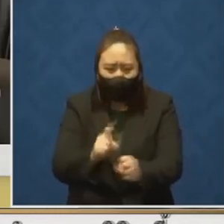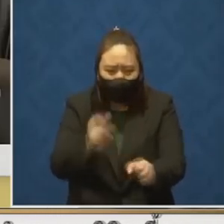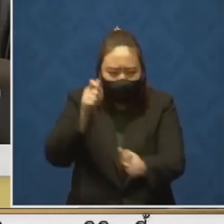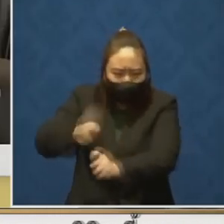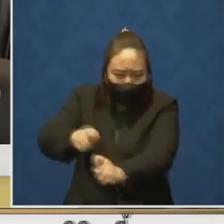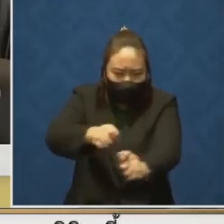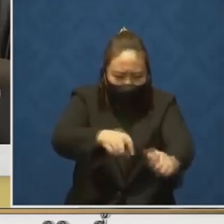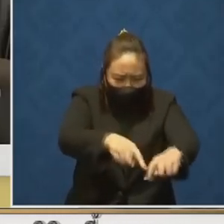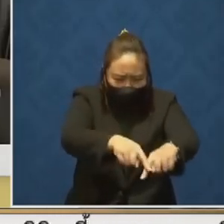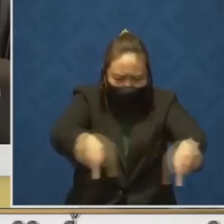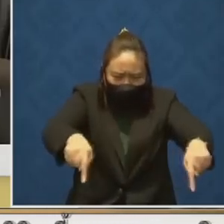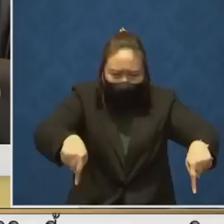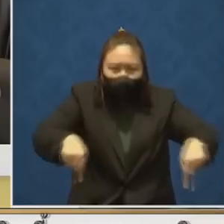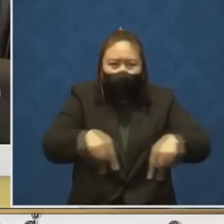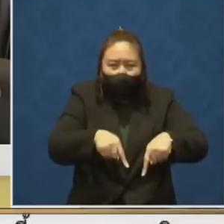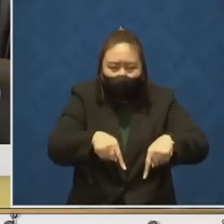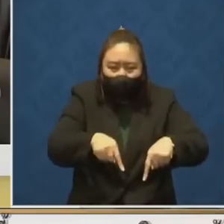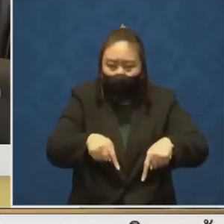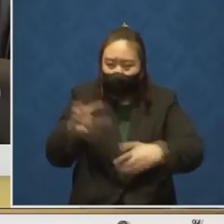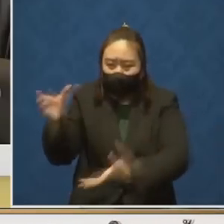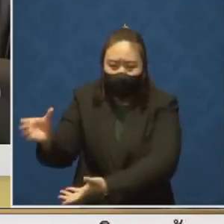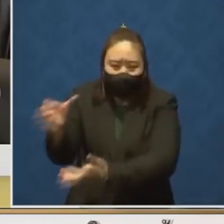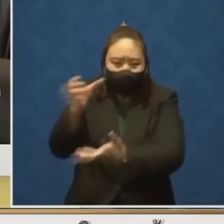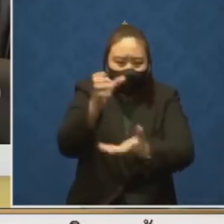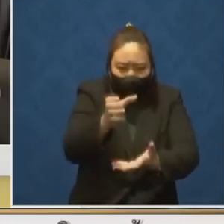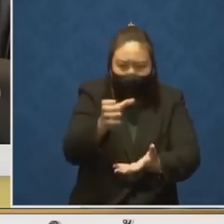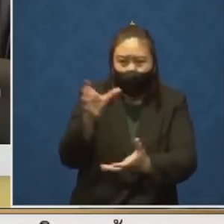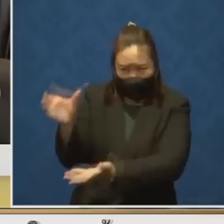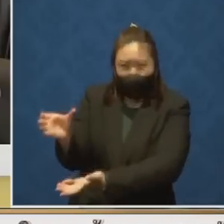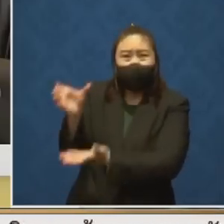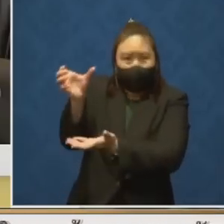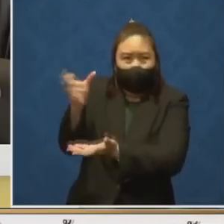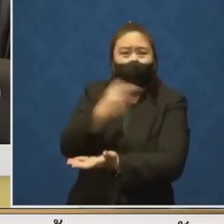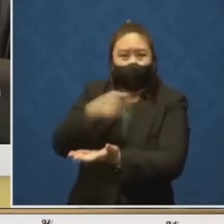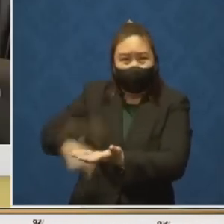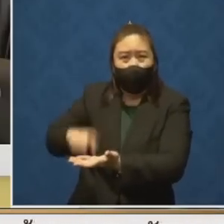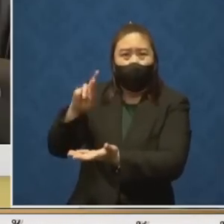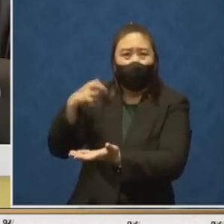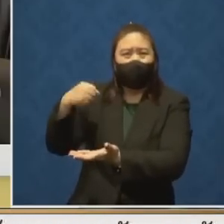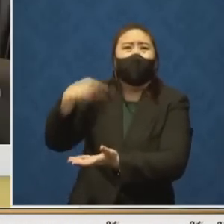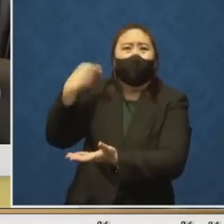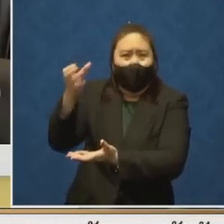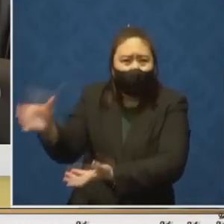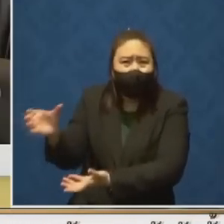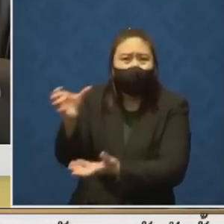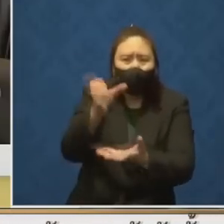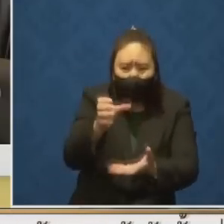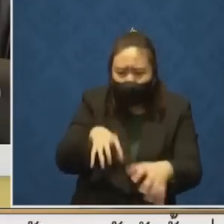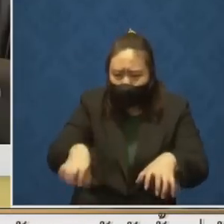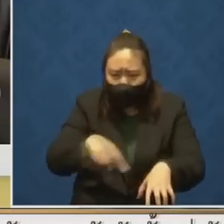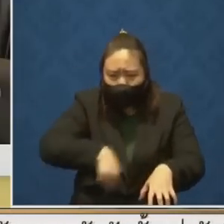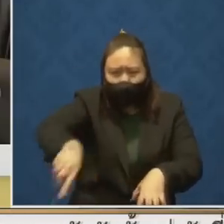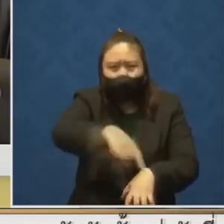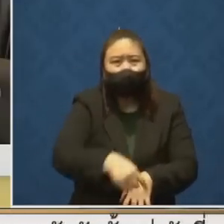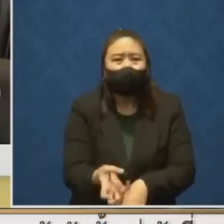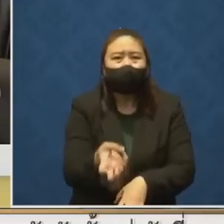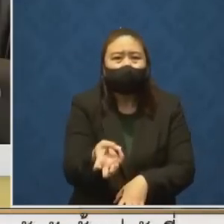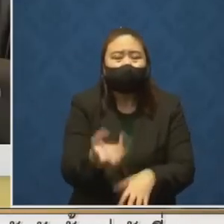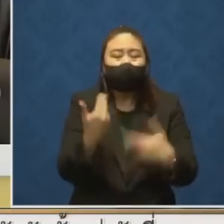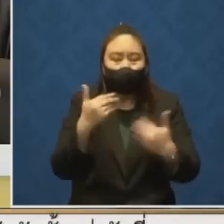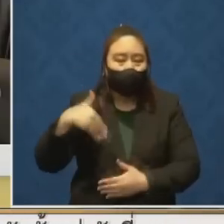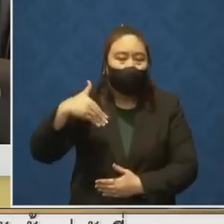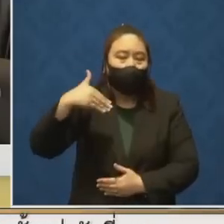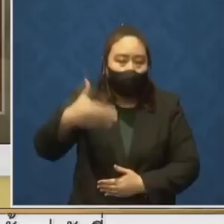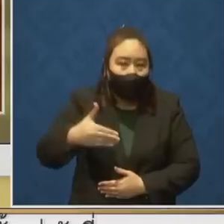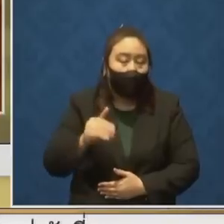มิทัตรตวพระปรมราชานุษาหีในหลวงพระรชธานมา4 วันถัดมาคะทานประทาน ศูนยต่อต้ลข่วปรอมของ